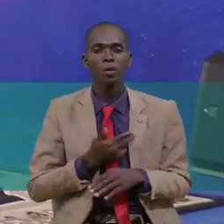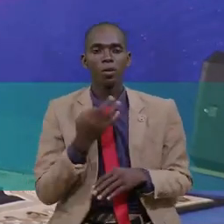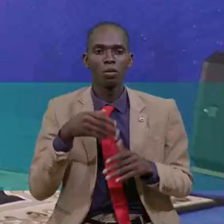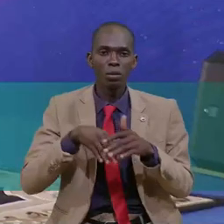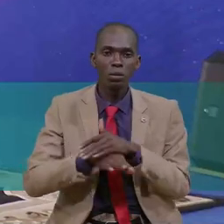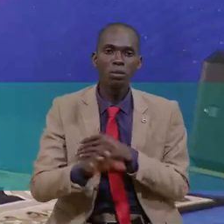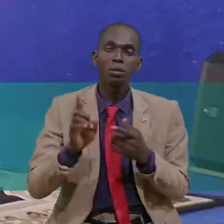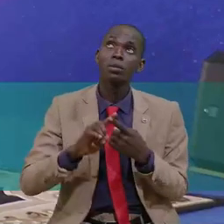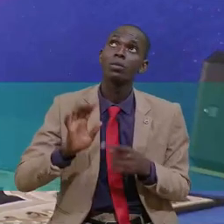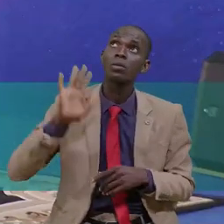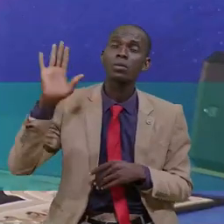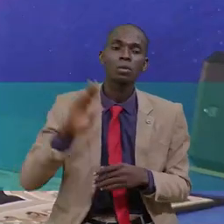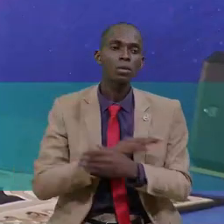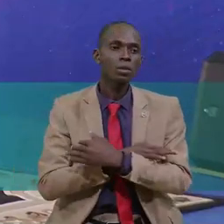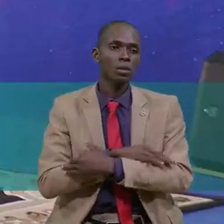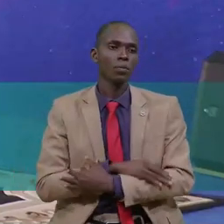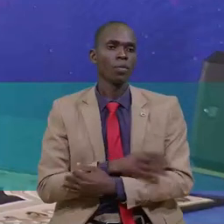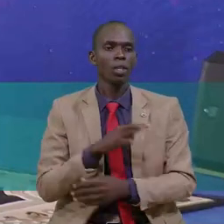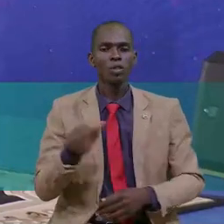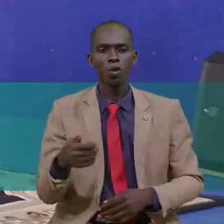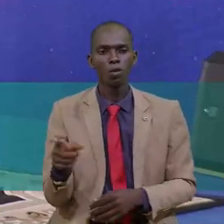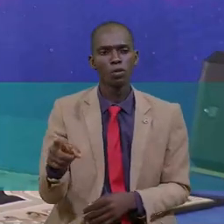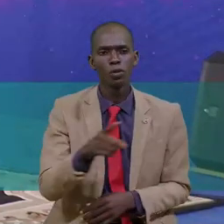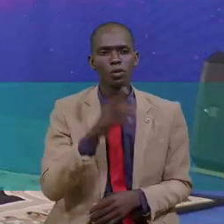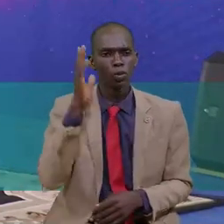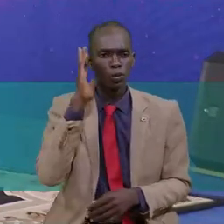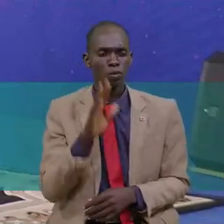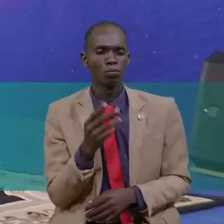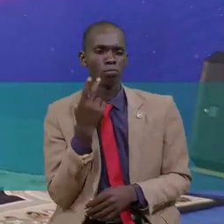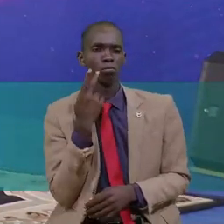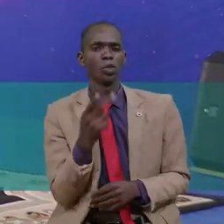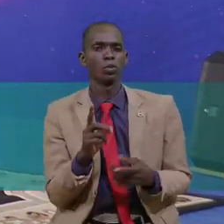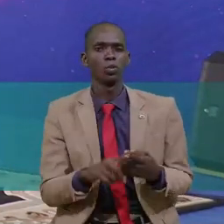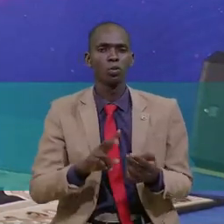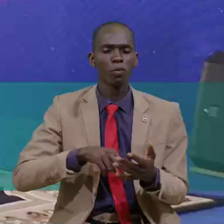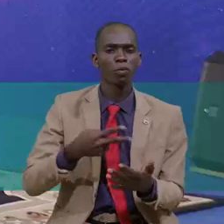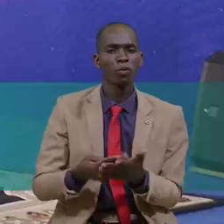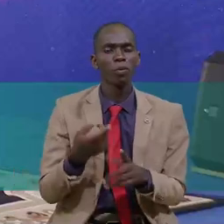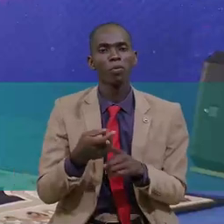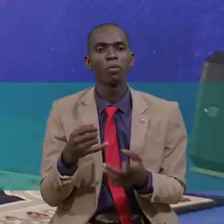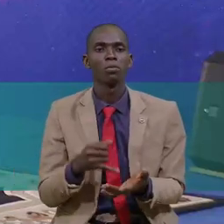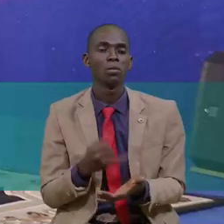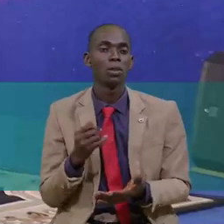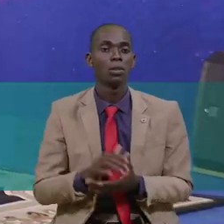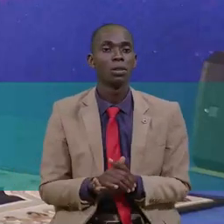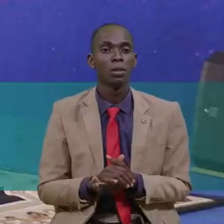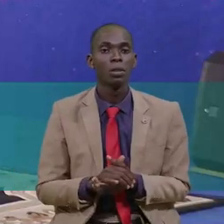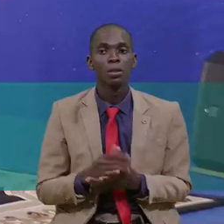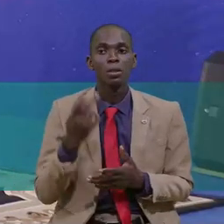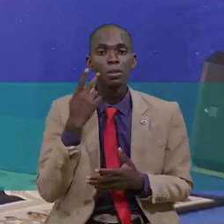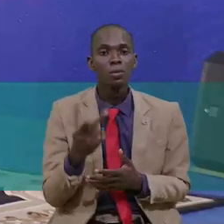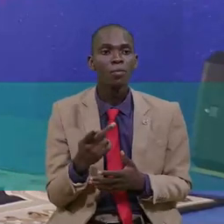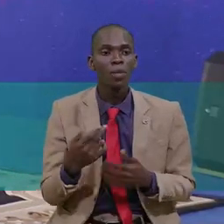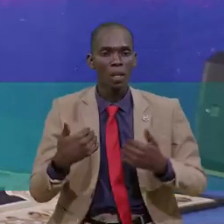qu'aucun de vous ne paraisse être venu trop tard. Vous savez, après